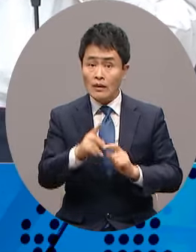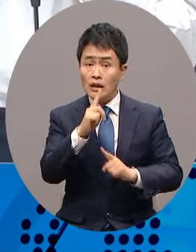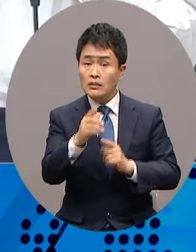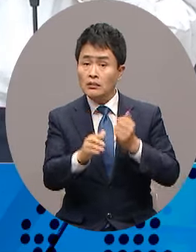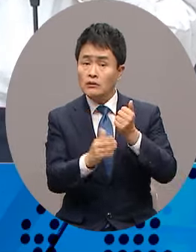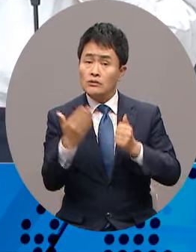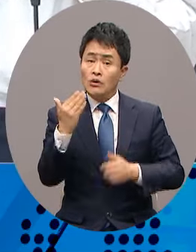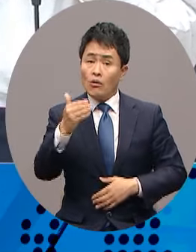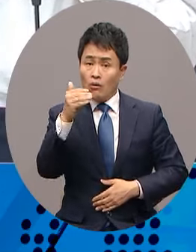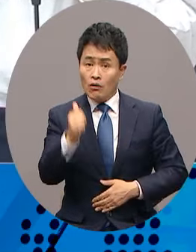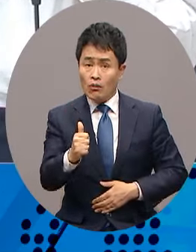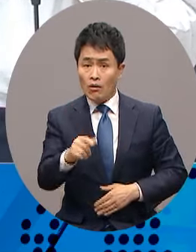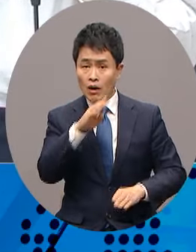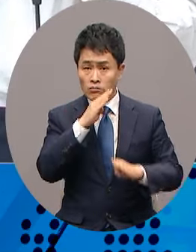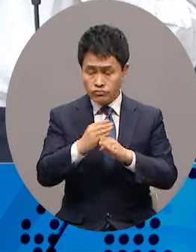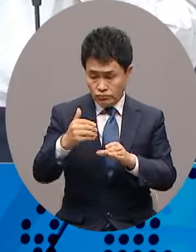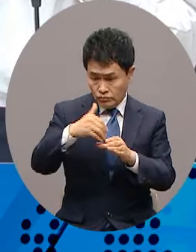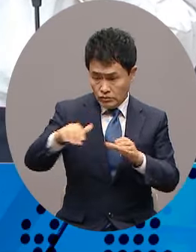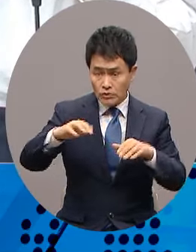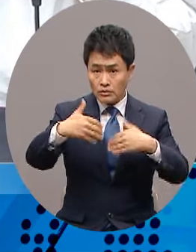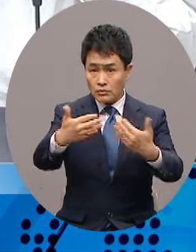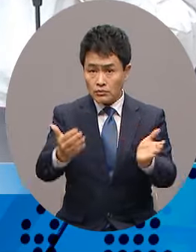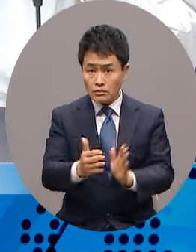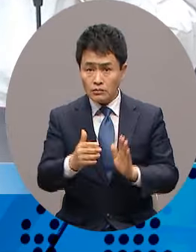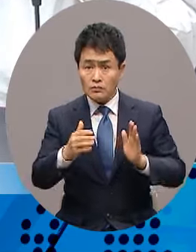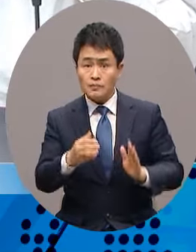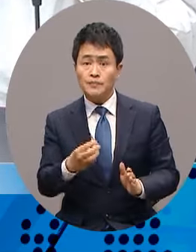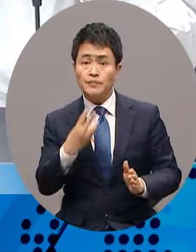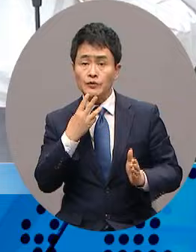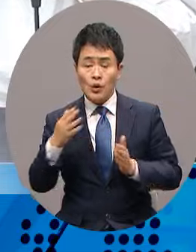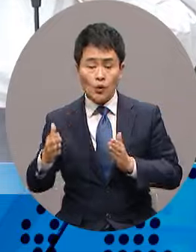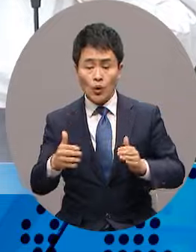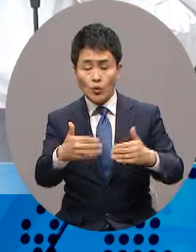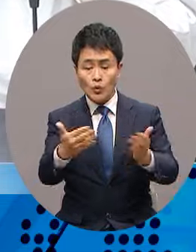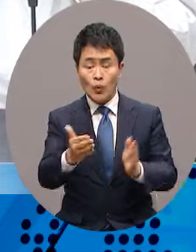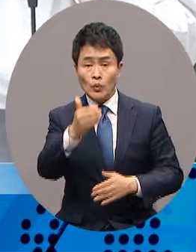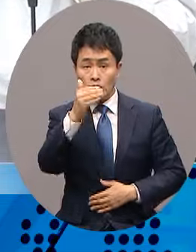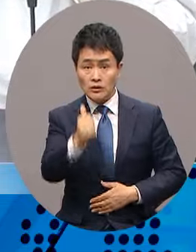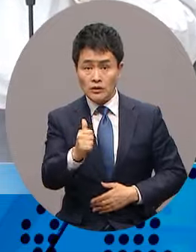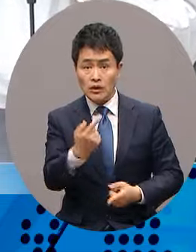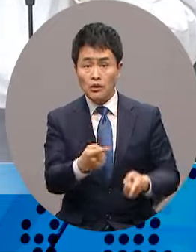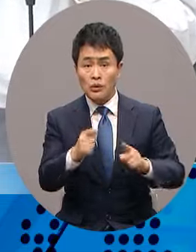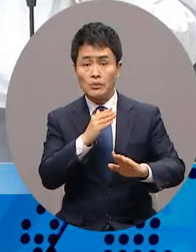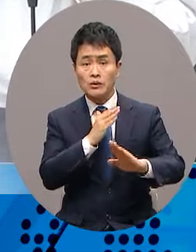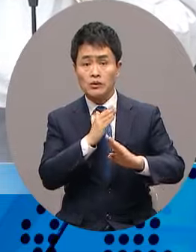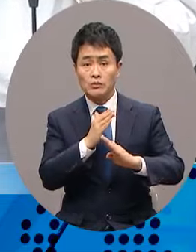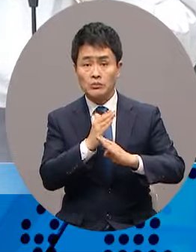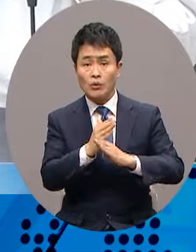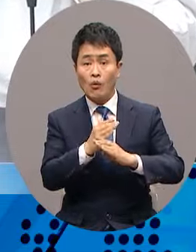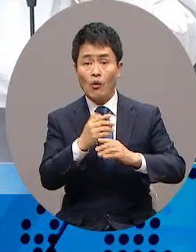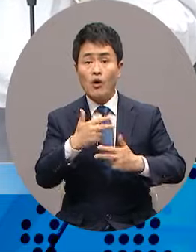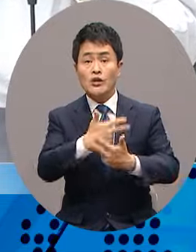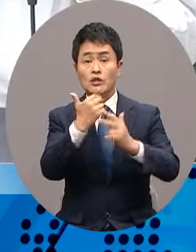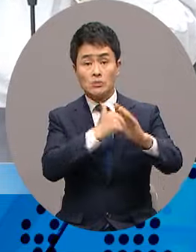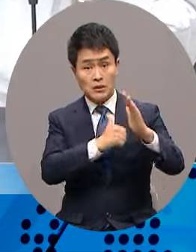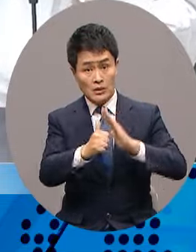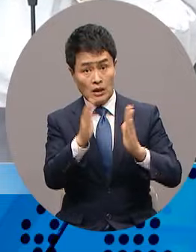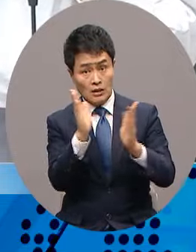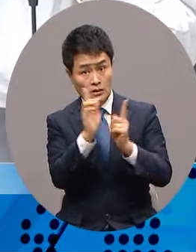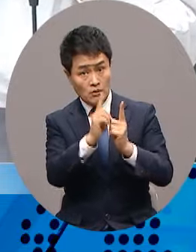부지사가 대북 송금과 관련해 당시 도지사였던 이재명 더불어민주당 대표에게 직접 보고했나